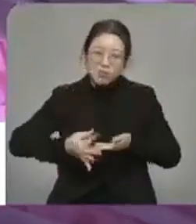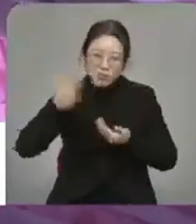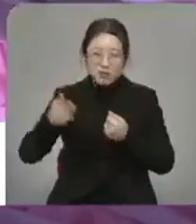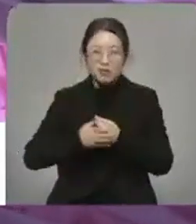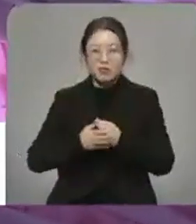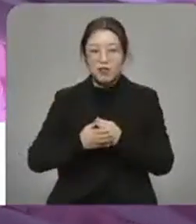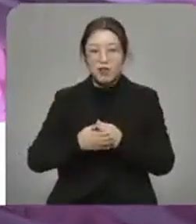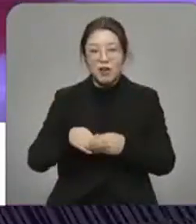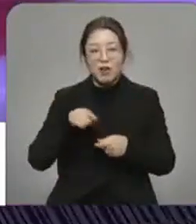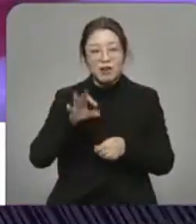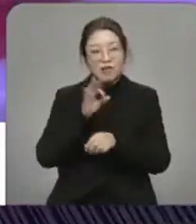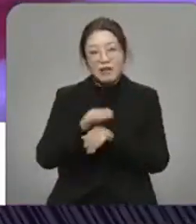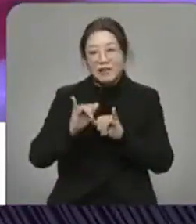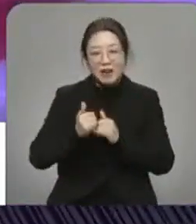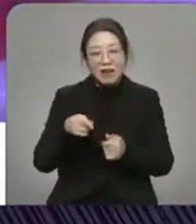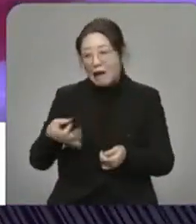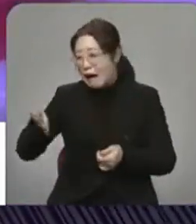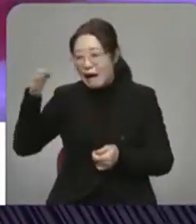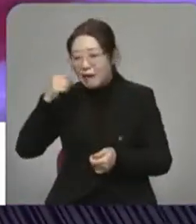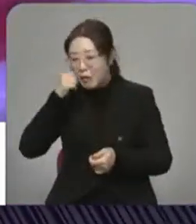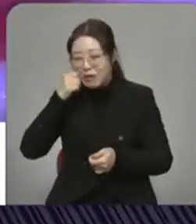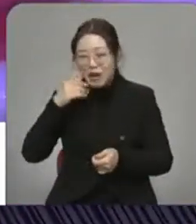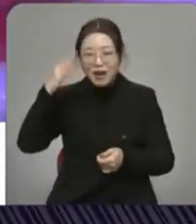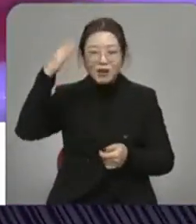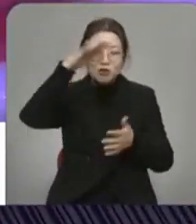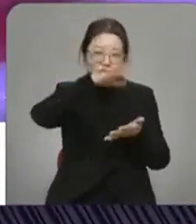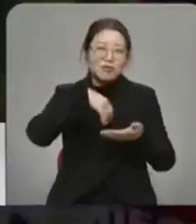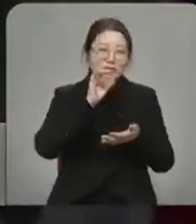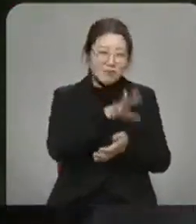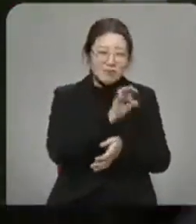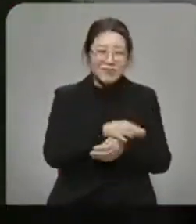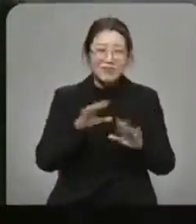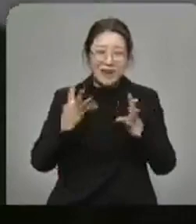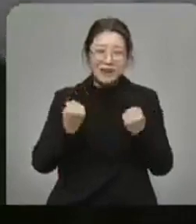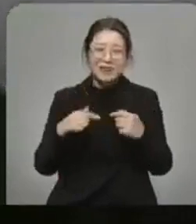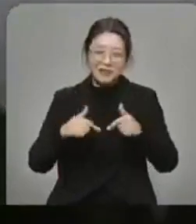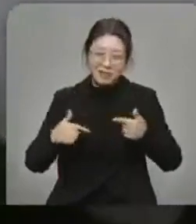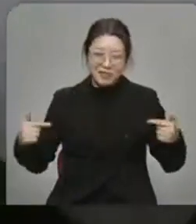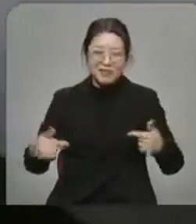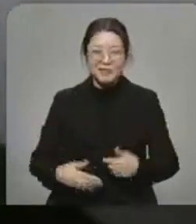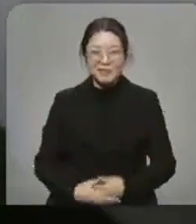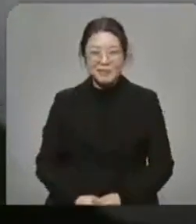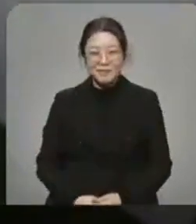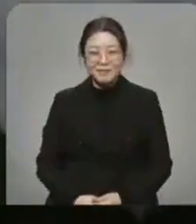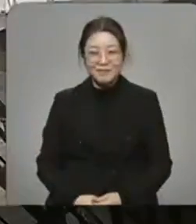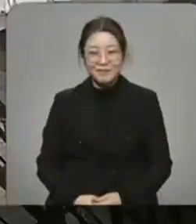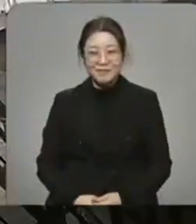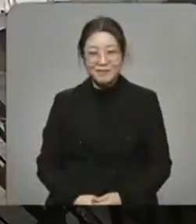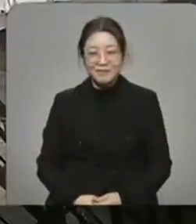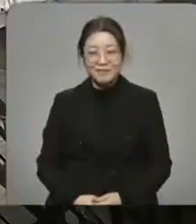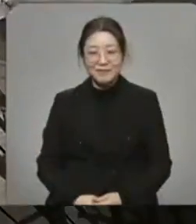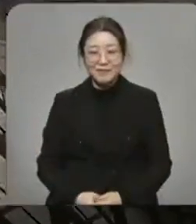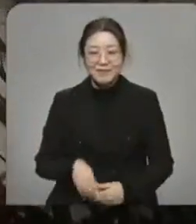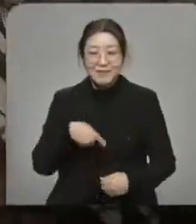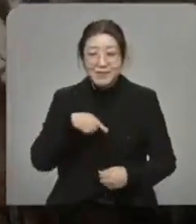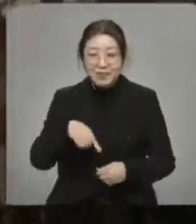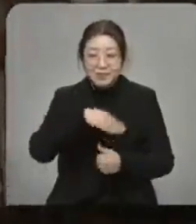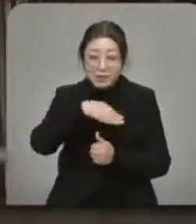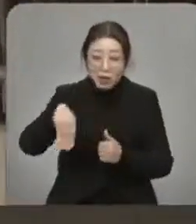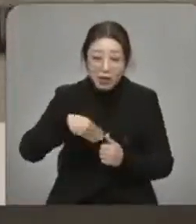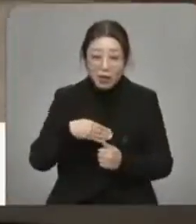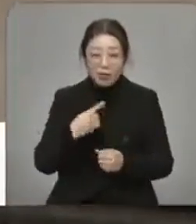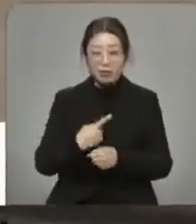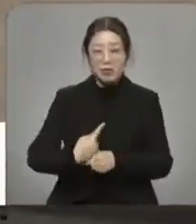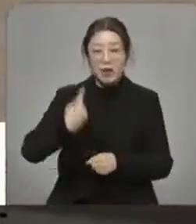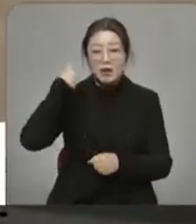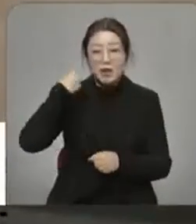보니 소비자들이 상대적으로 저렴한 수입산 쪽으로 발길을 돌리고 있다는 분석이 나옵니다. 이런 상황에서 지난